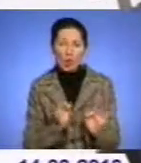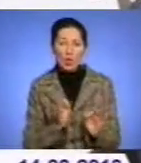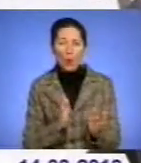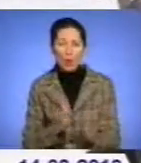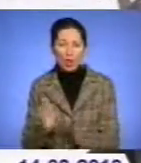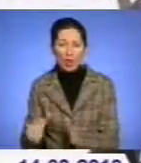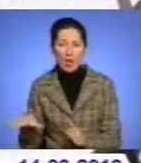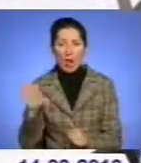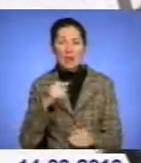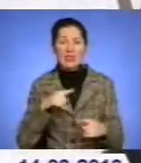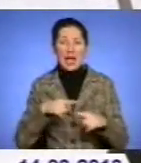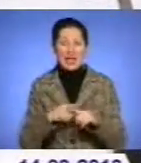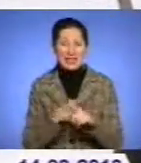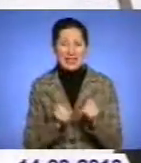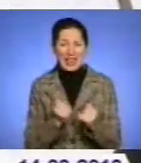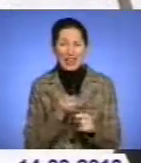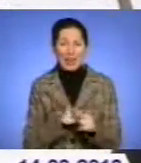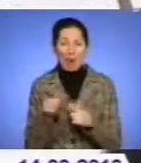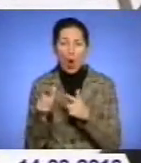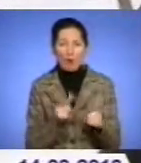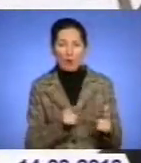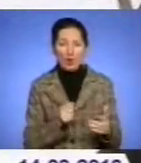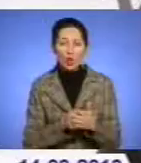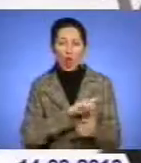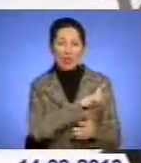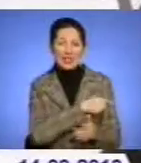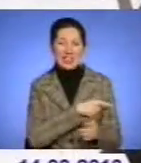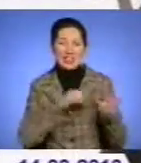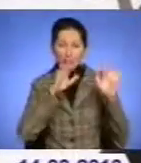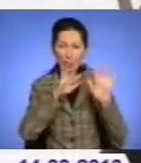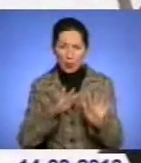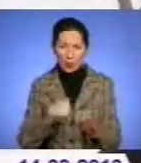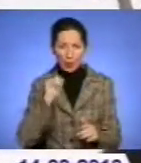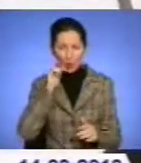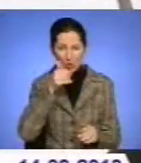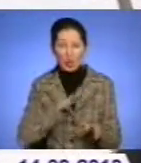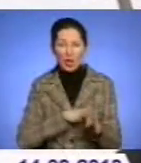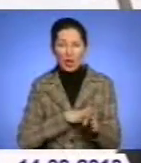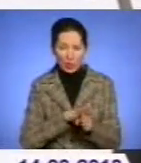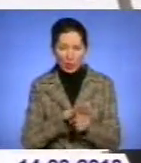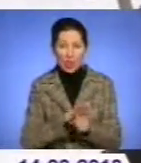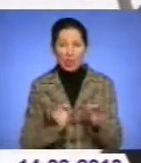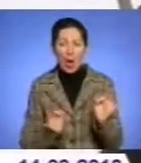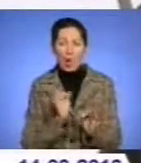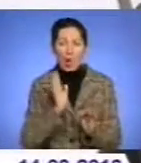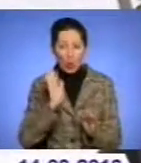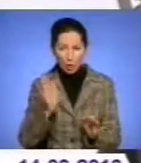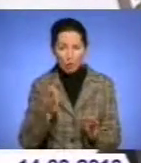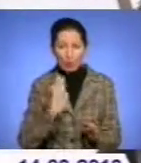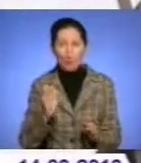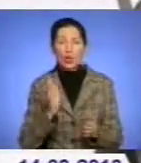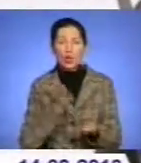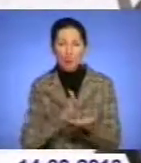яка готова до сильних снігопадів, якщо завтра справдиться прогноз, буде спрямована на розчистку